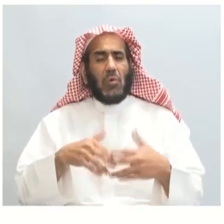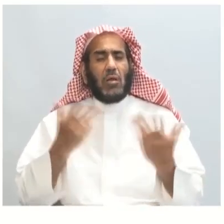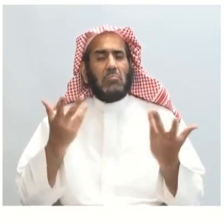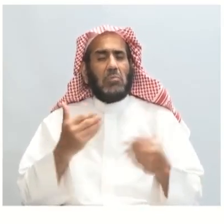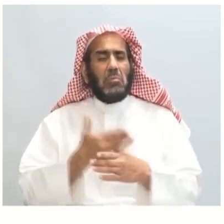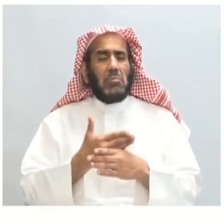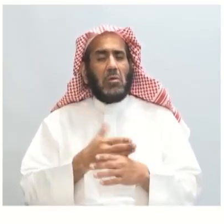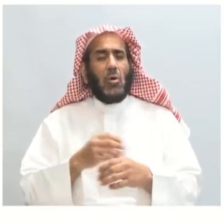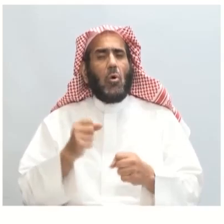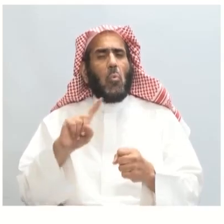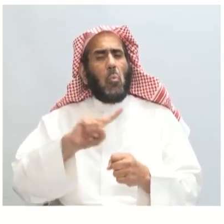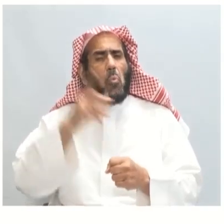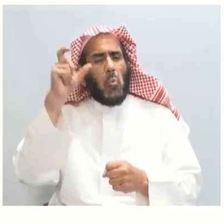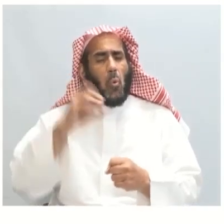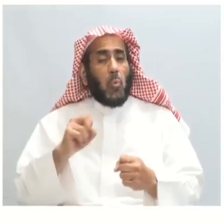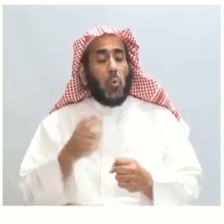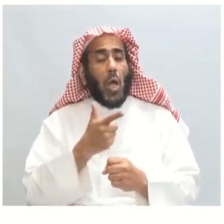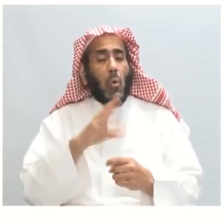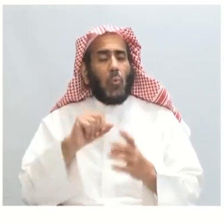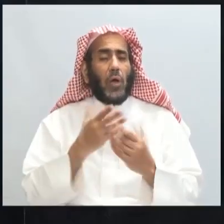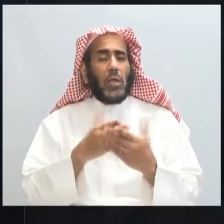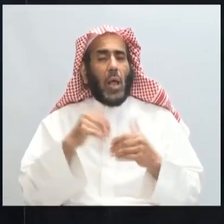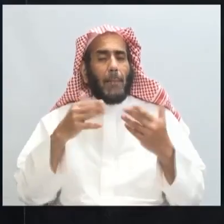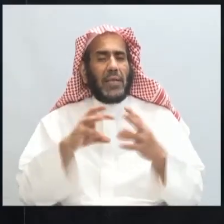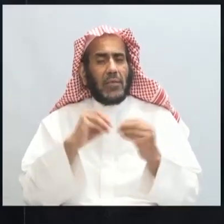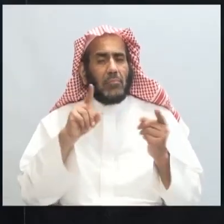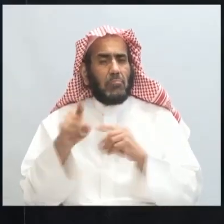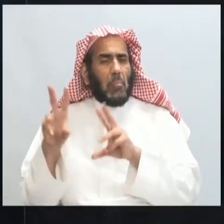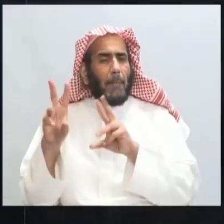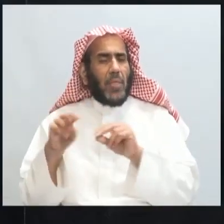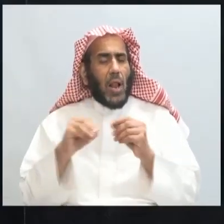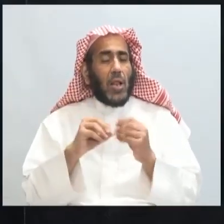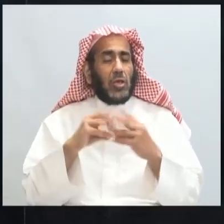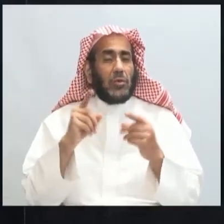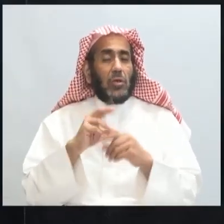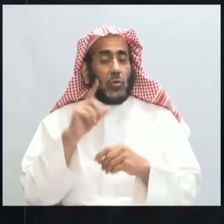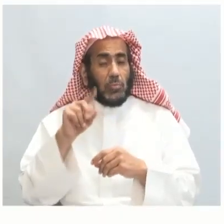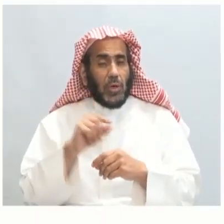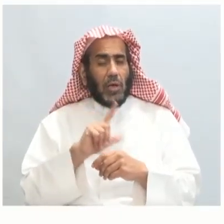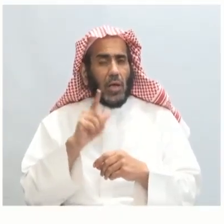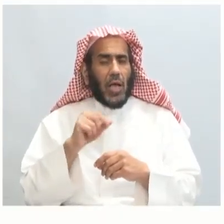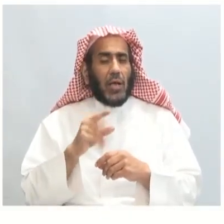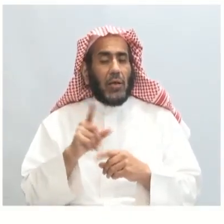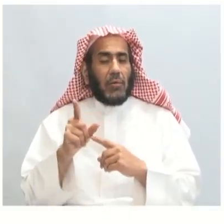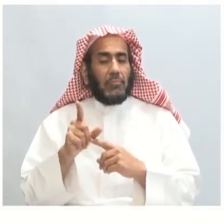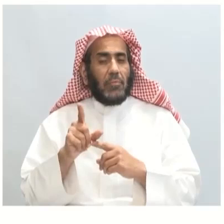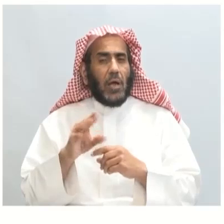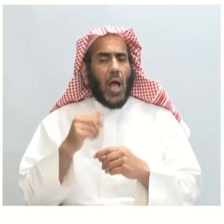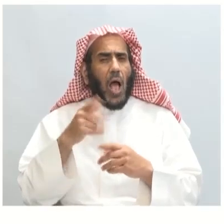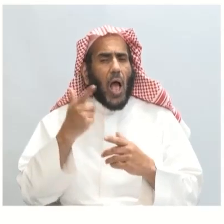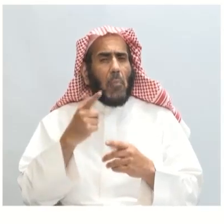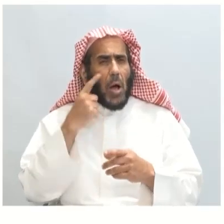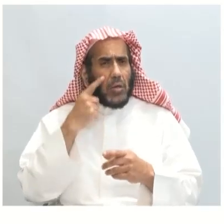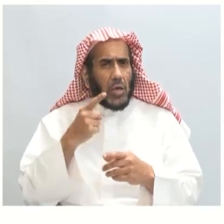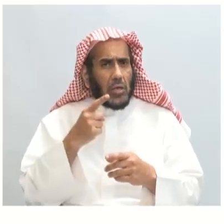بسبب سائق متعور فاين البيت الذي يشرح هنا احسنتم نقول كان اي بيت اما